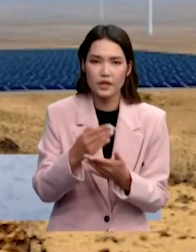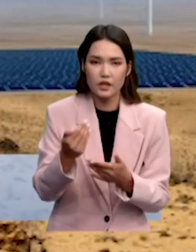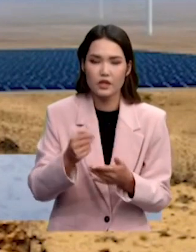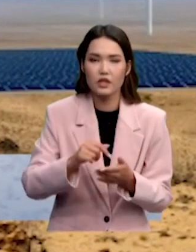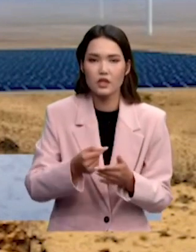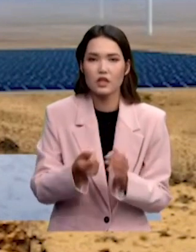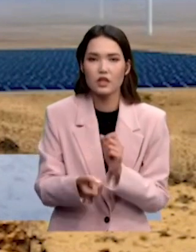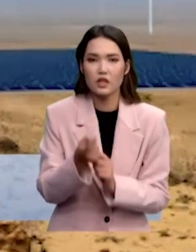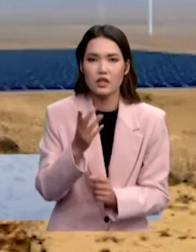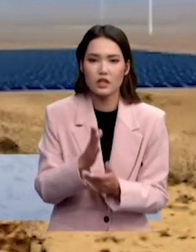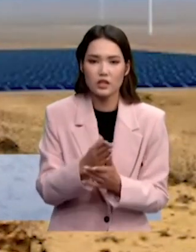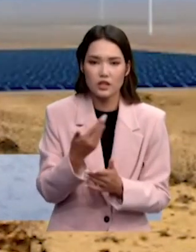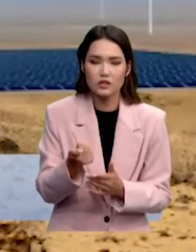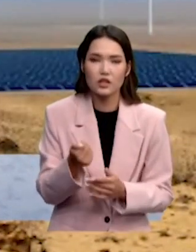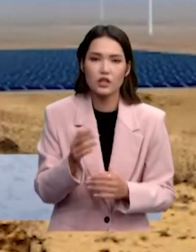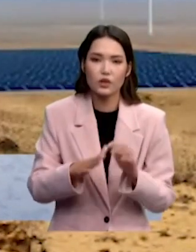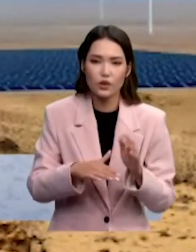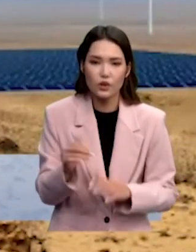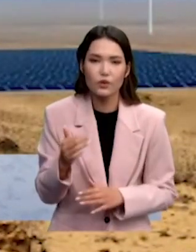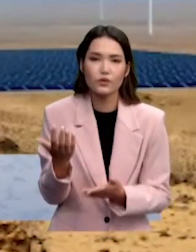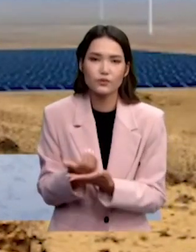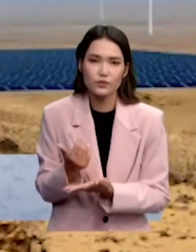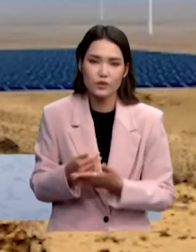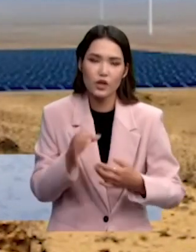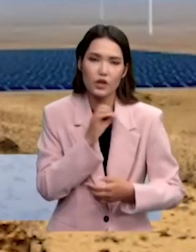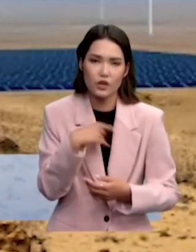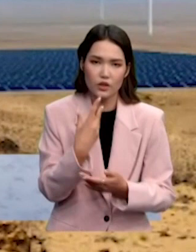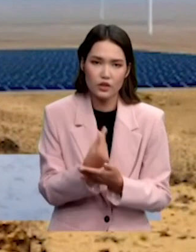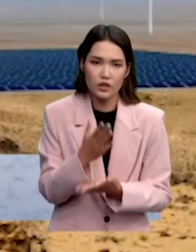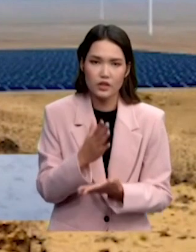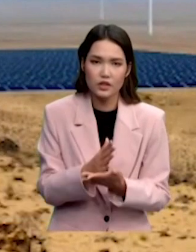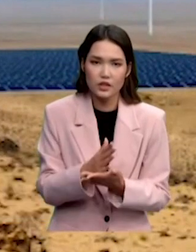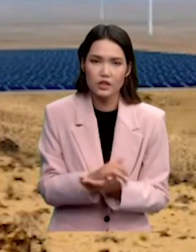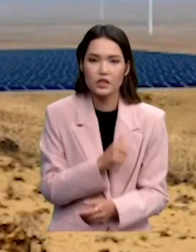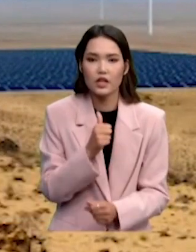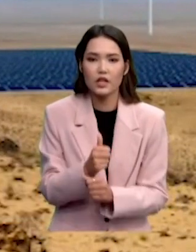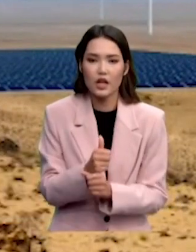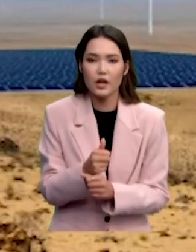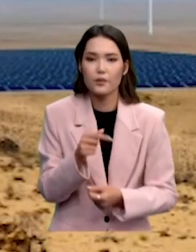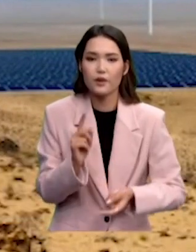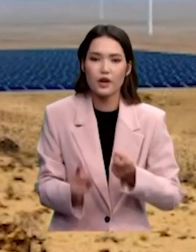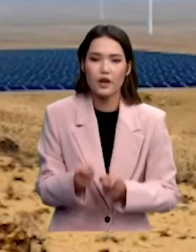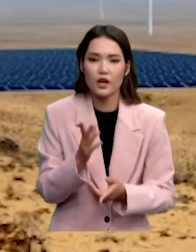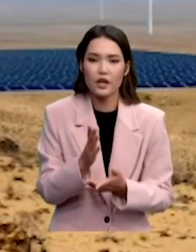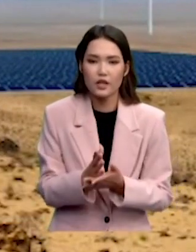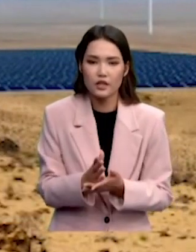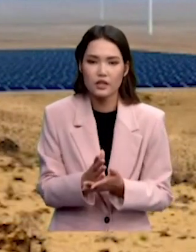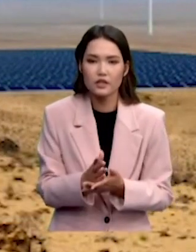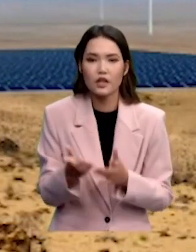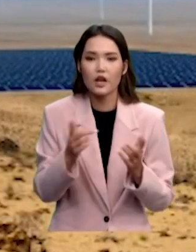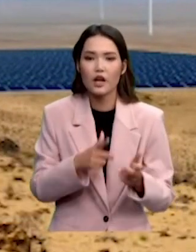разрабатываются в Австралии, в Южной Америке, в Чили, в Аргентине, в странах арабских,